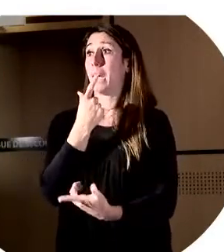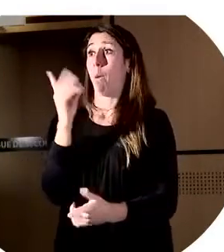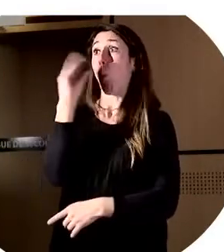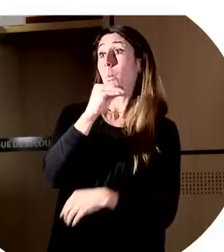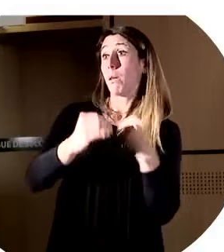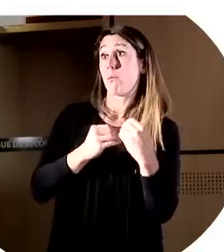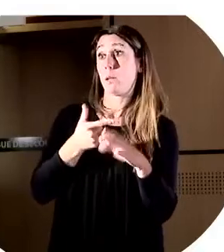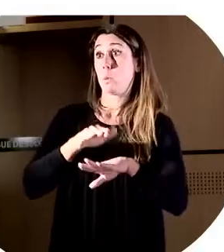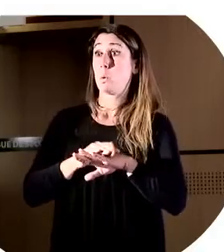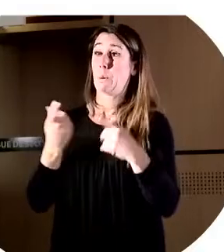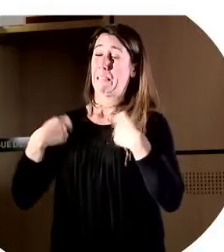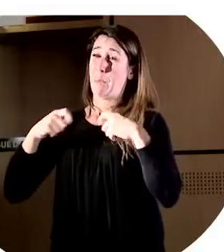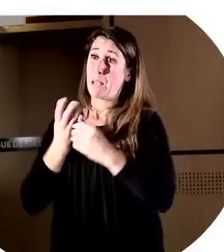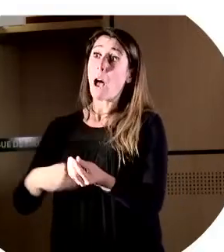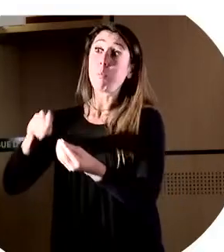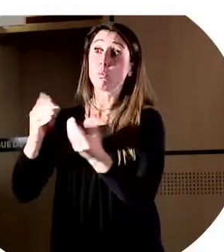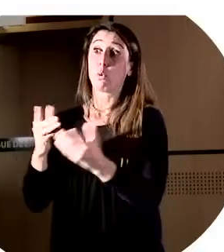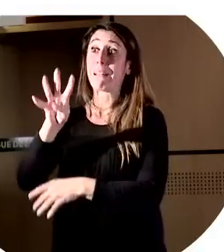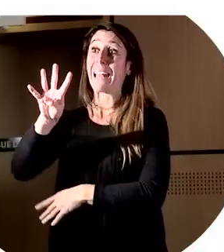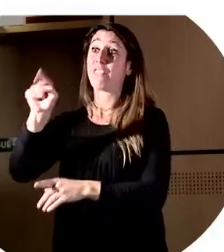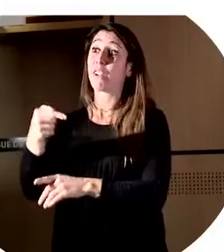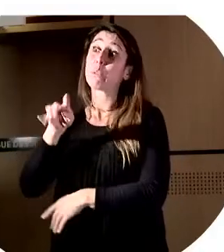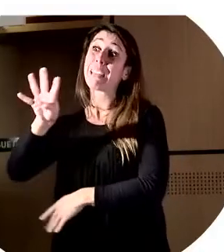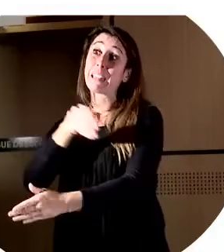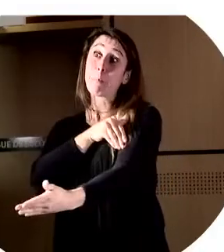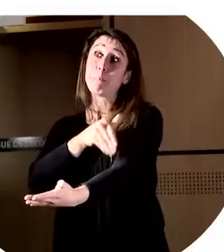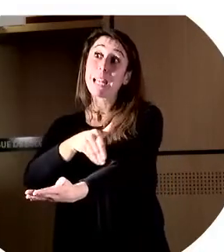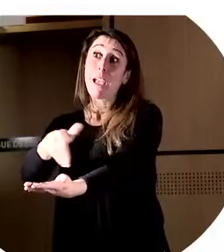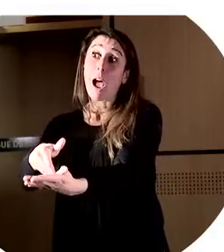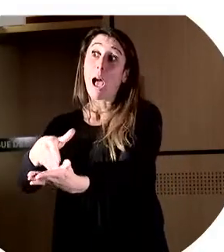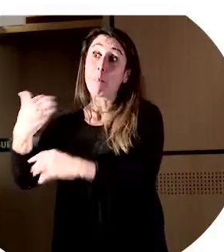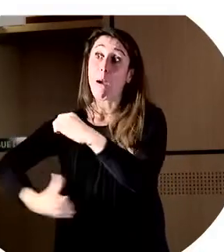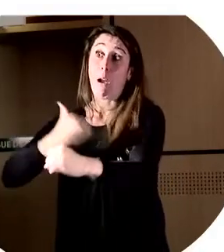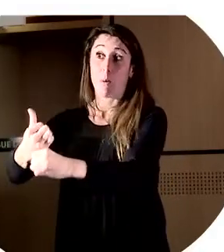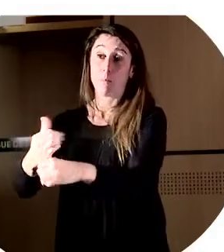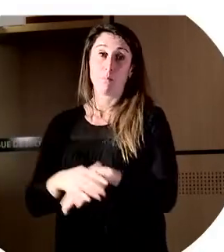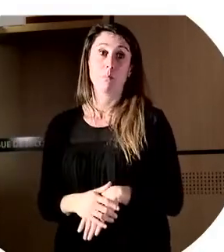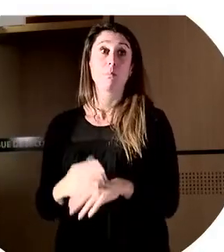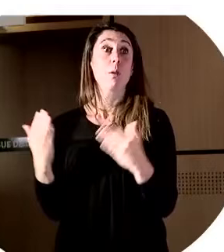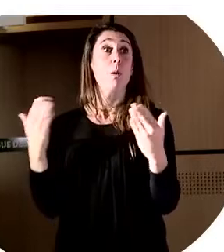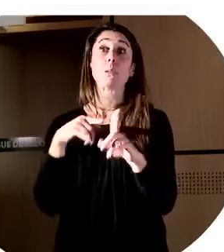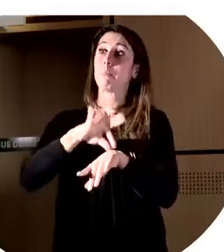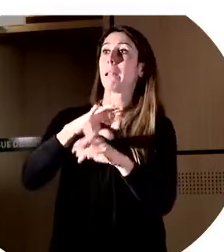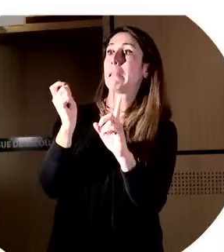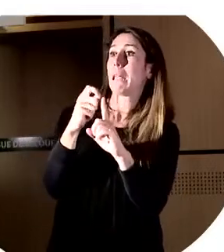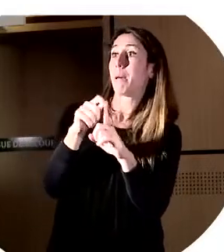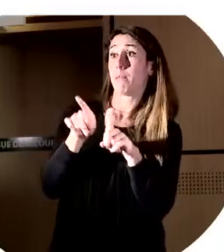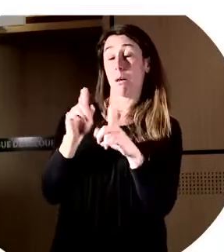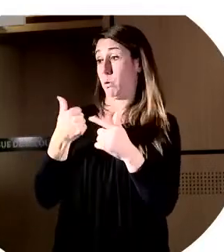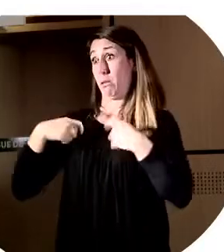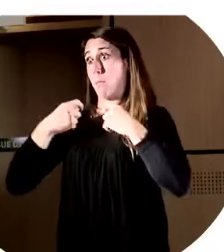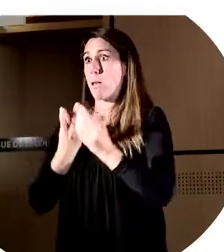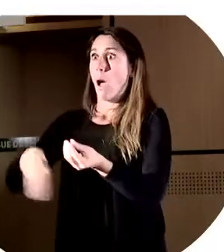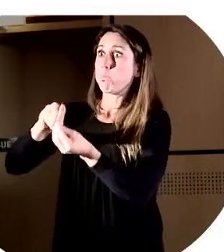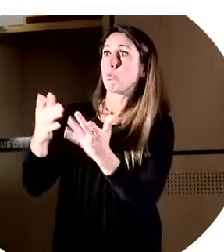à 4,4 milliards d'euros par an. Si vous regardez le diabète, on est aussi au-dessus d'1 milliard,